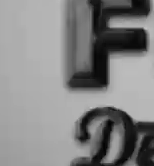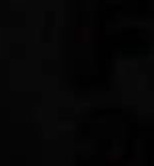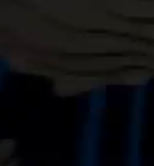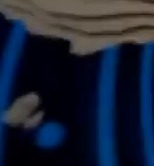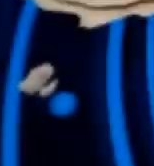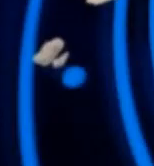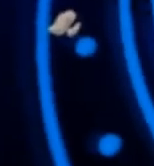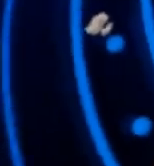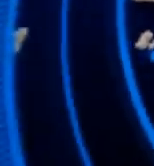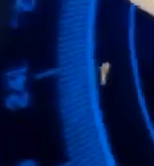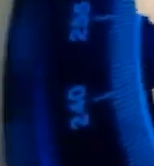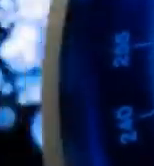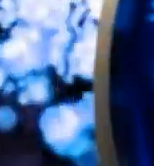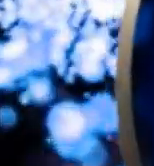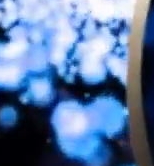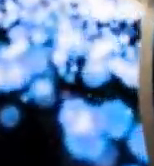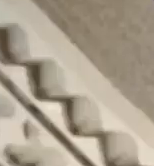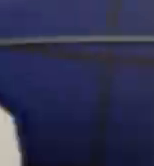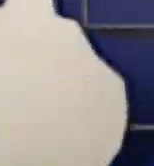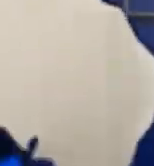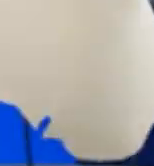की धड़कन.